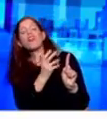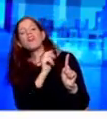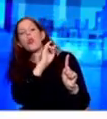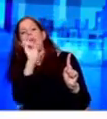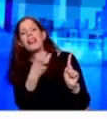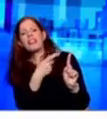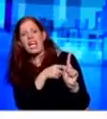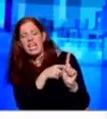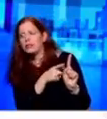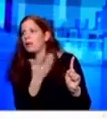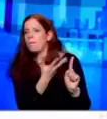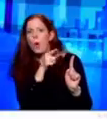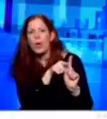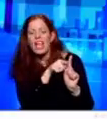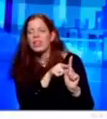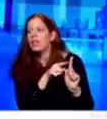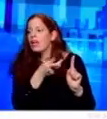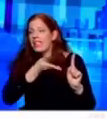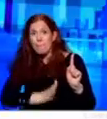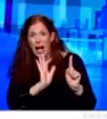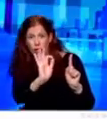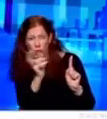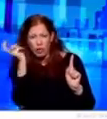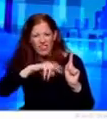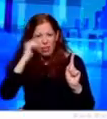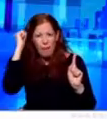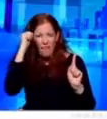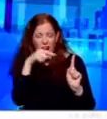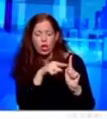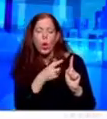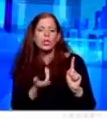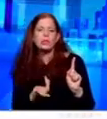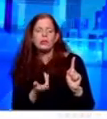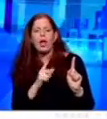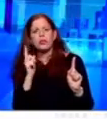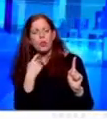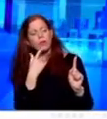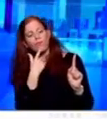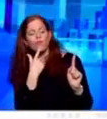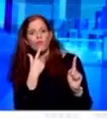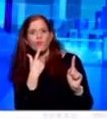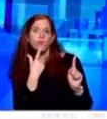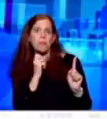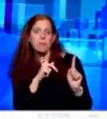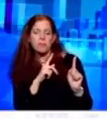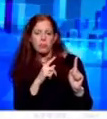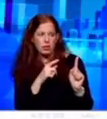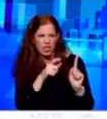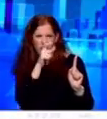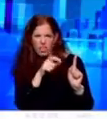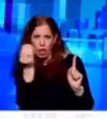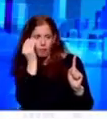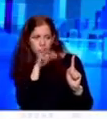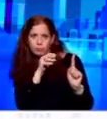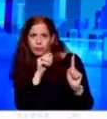לסרבנות, מעודדת הבת שלה, משתתפת בהפגנות, אז כל העניין הזה הוא